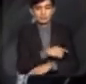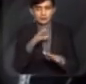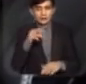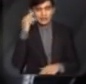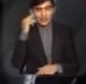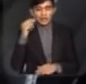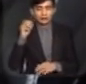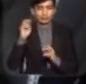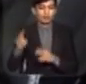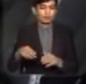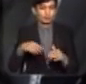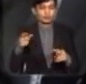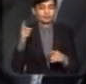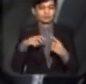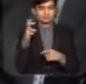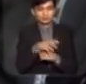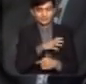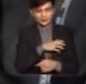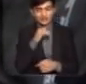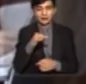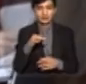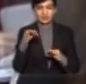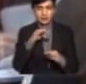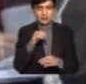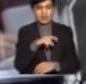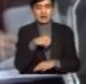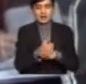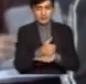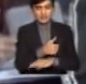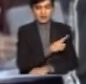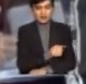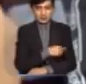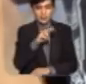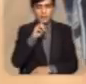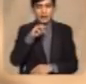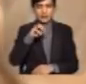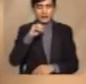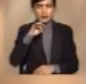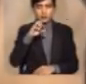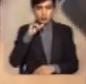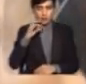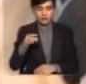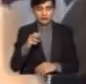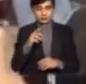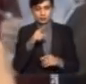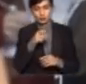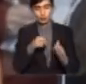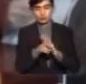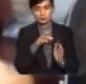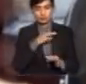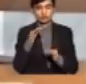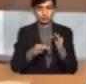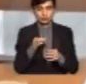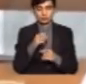из китая история вызвала резонанс поскольку главный санитарный врач петербурга наталья башки этого подала в суд на пациентку суд